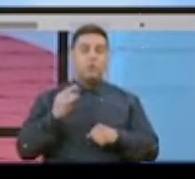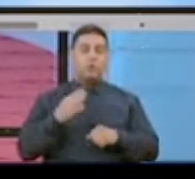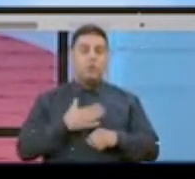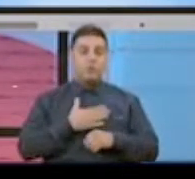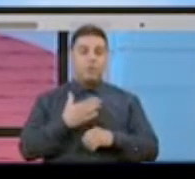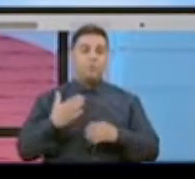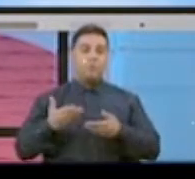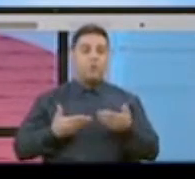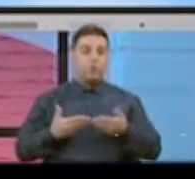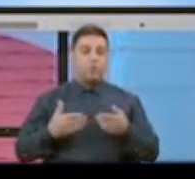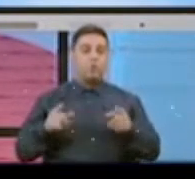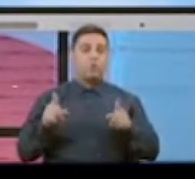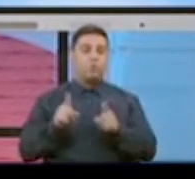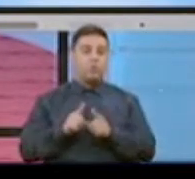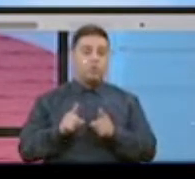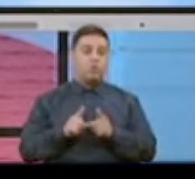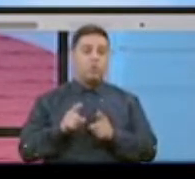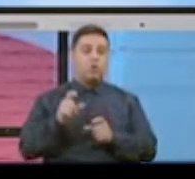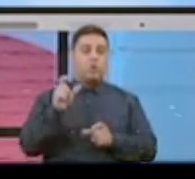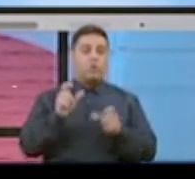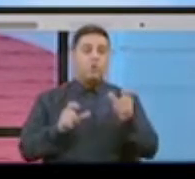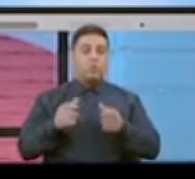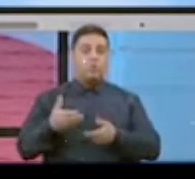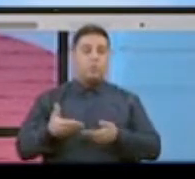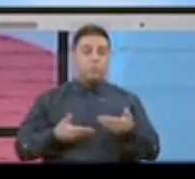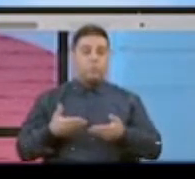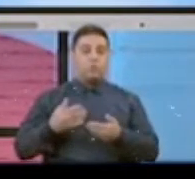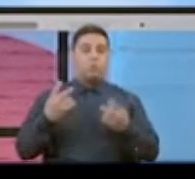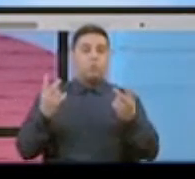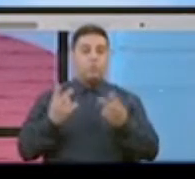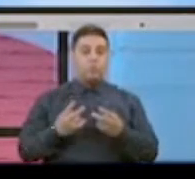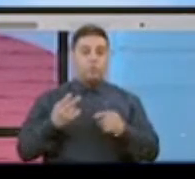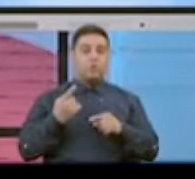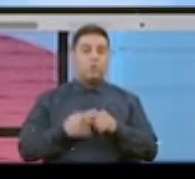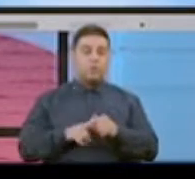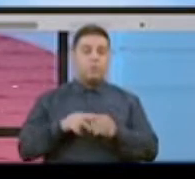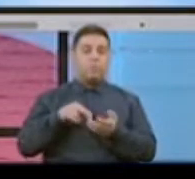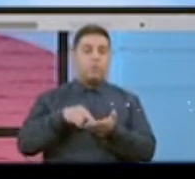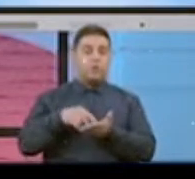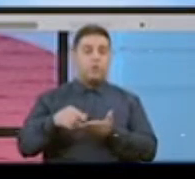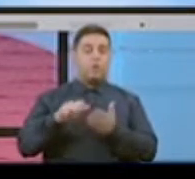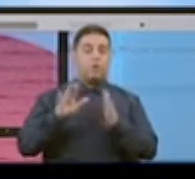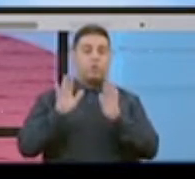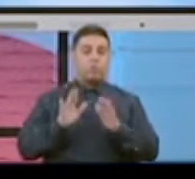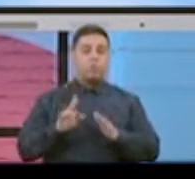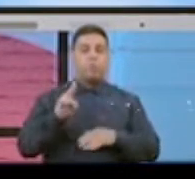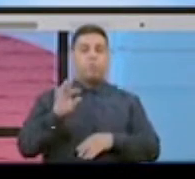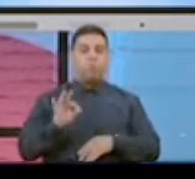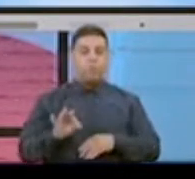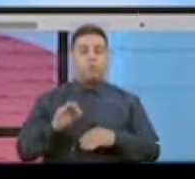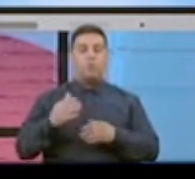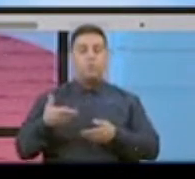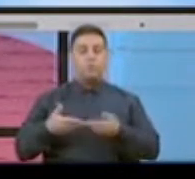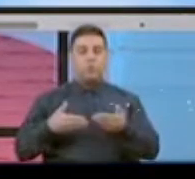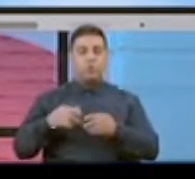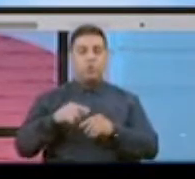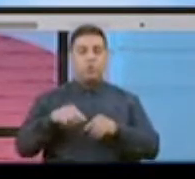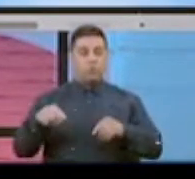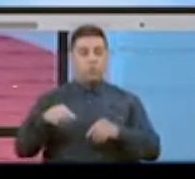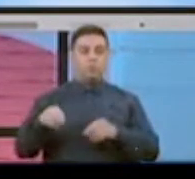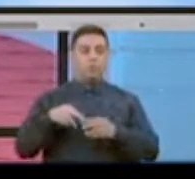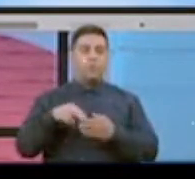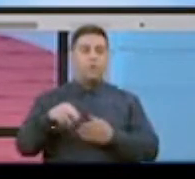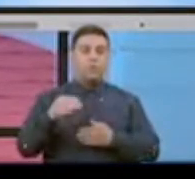нам, пешеходам, людям, идущим пешком, нужно проходить и переходить дорогу только по пешеходному